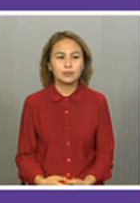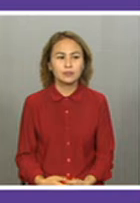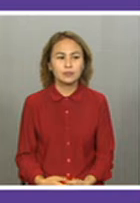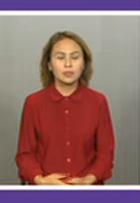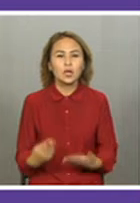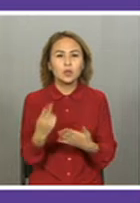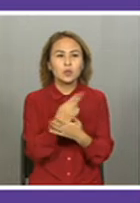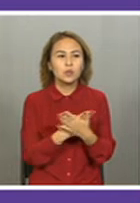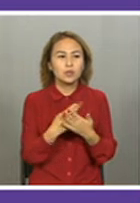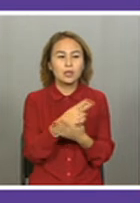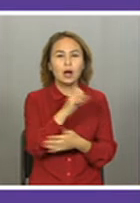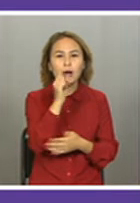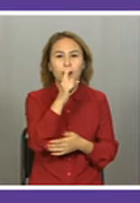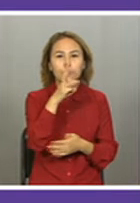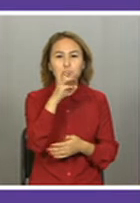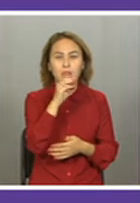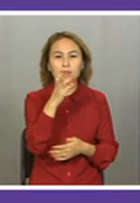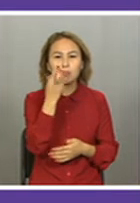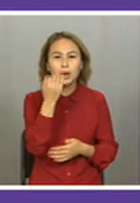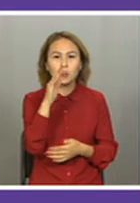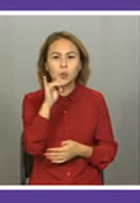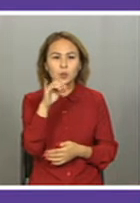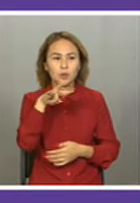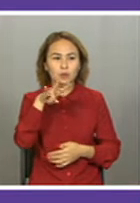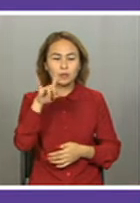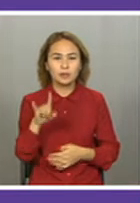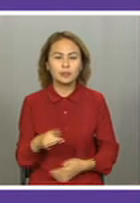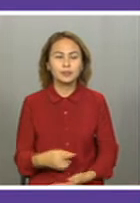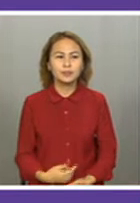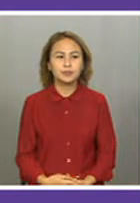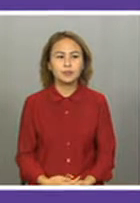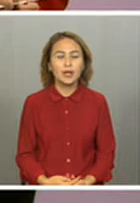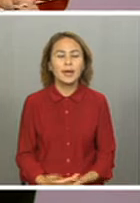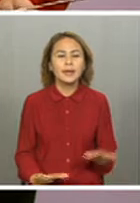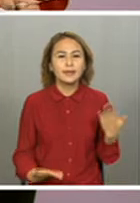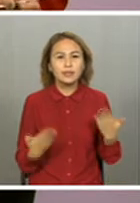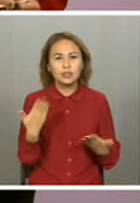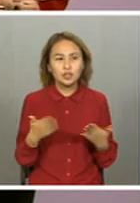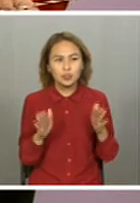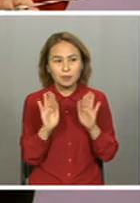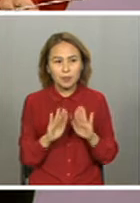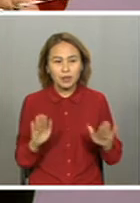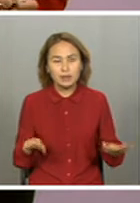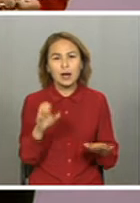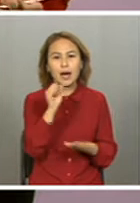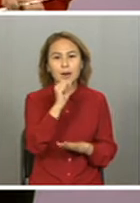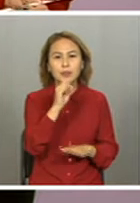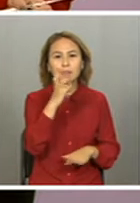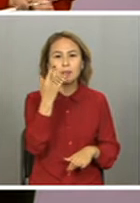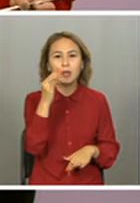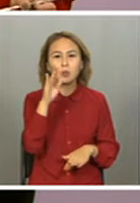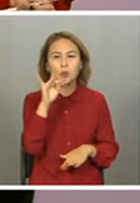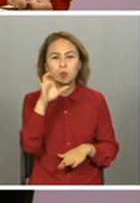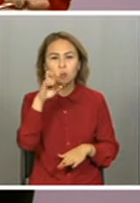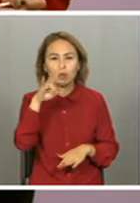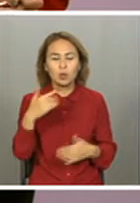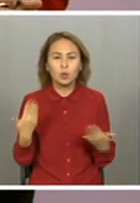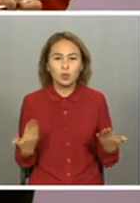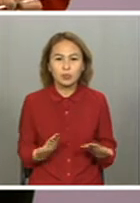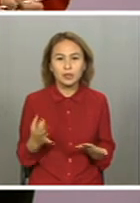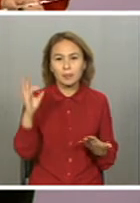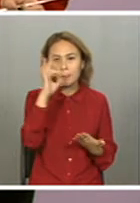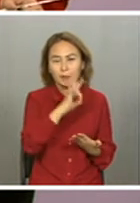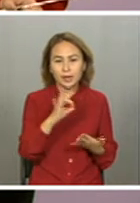Суретте Ахмет Байтұрсынұлы бейнеленген. Ендеше балалар, Ахмет Байтұрсынұлының өмір баяны туралы